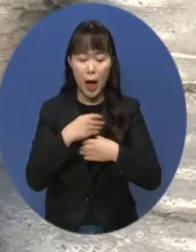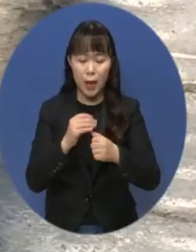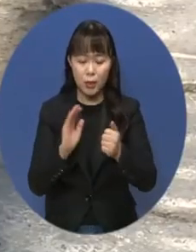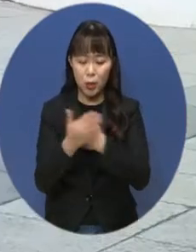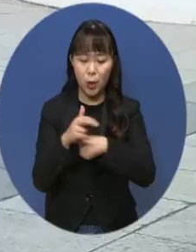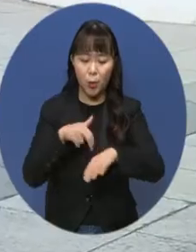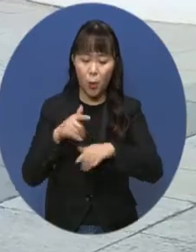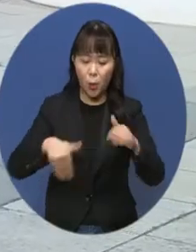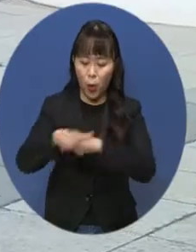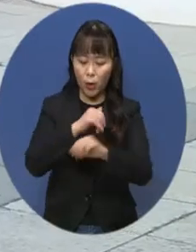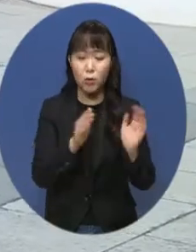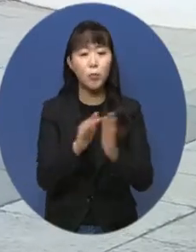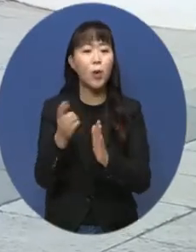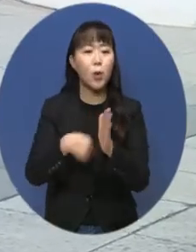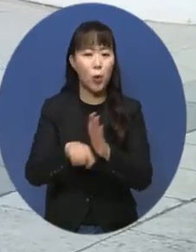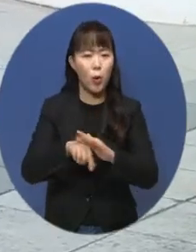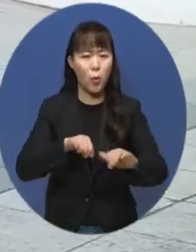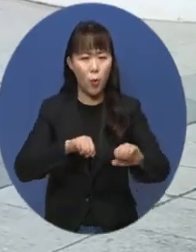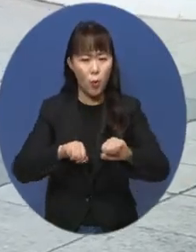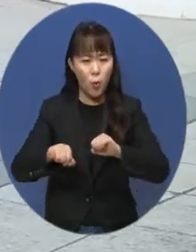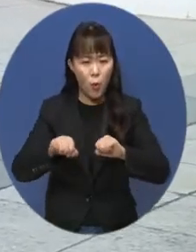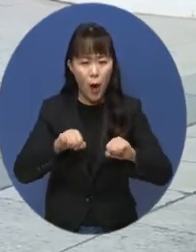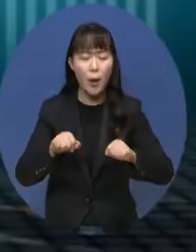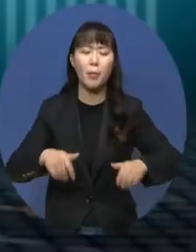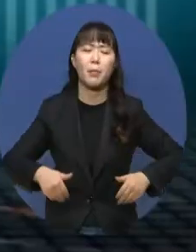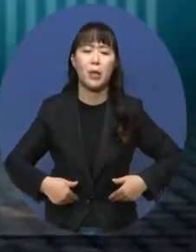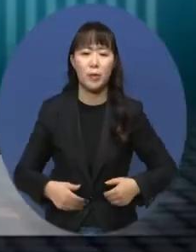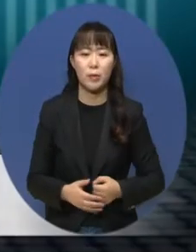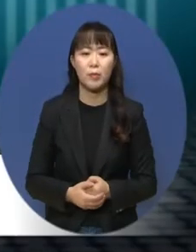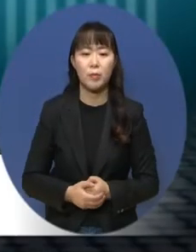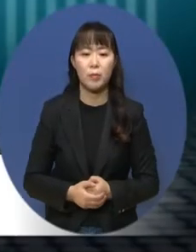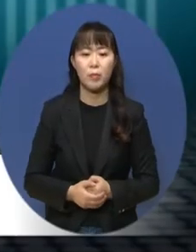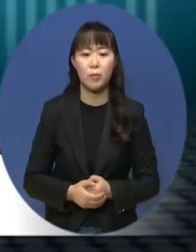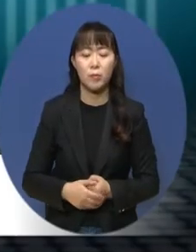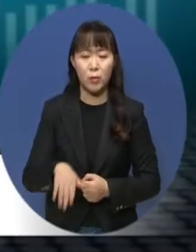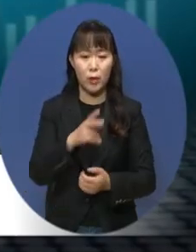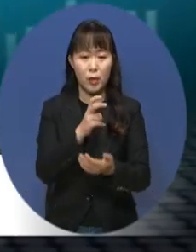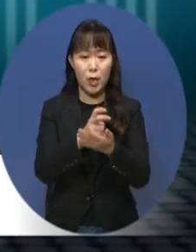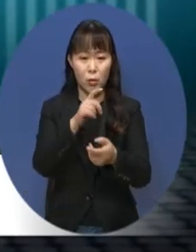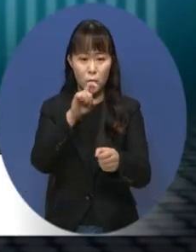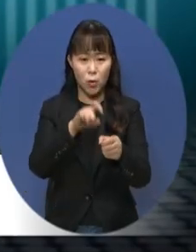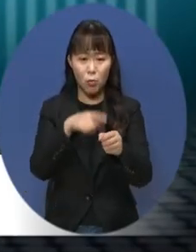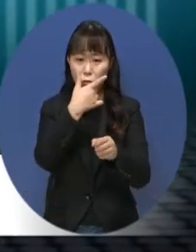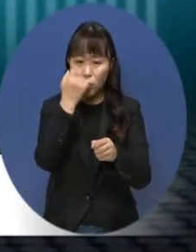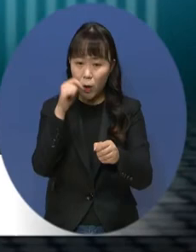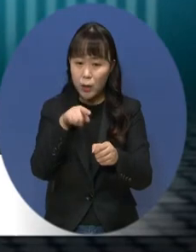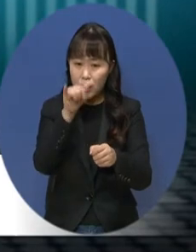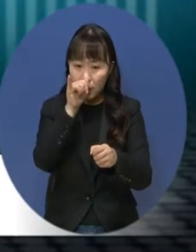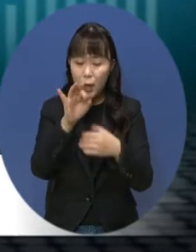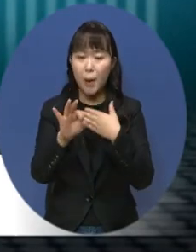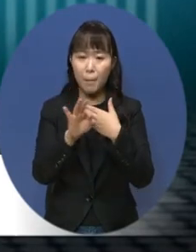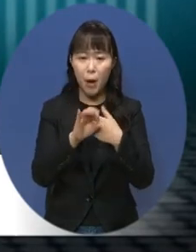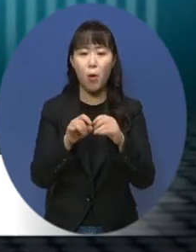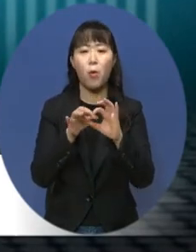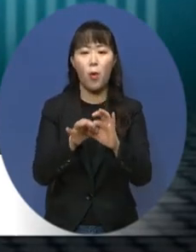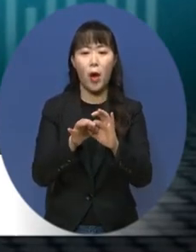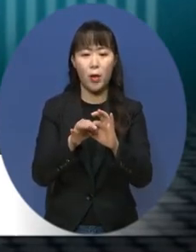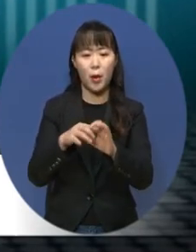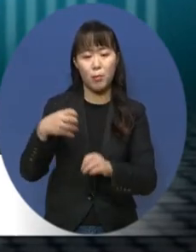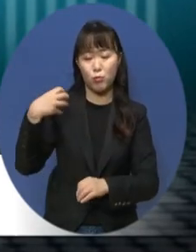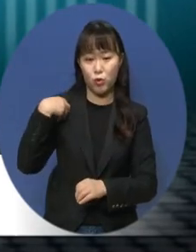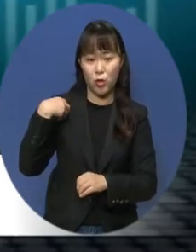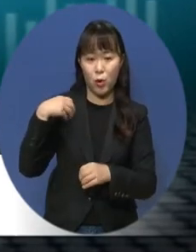을 구축하기 위한 움직임 해야 한다는 설명입니다 저희가 일단은 제도적으로 비 우박 부분이 있으면 그건 관계